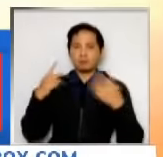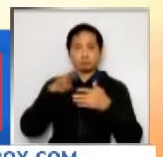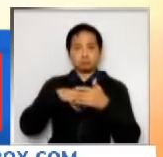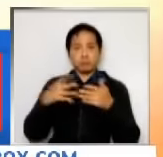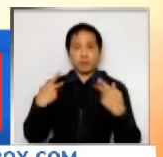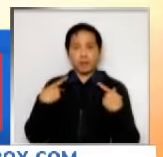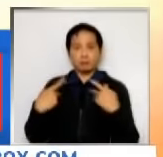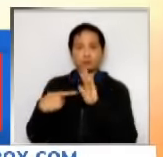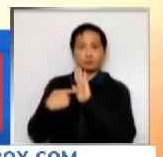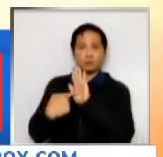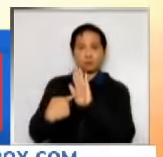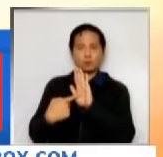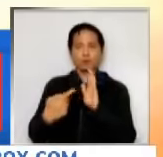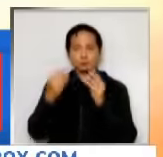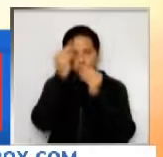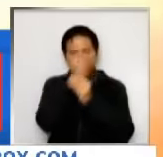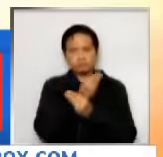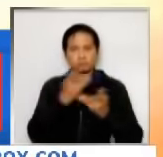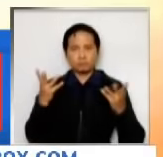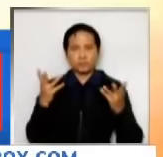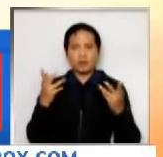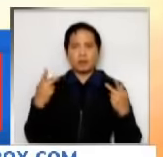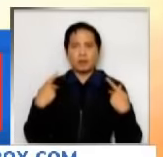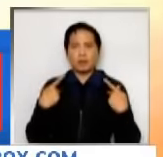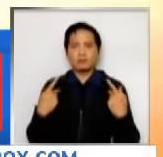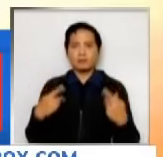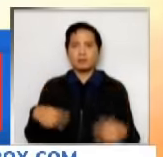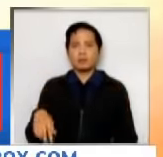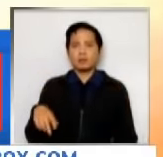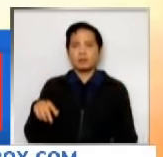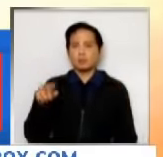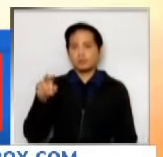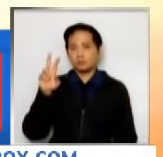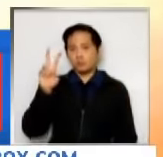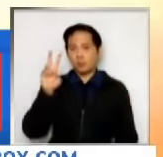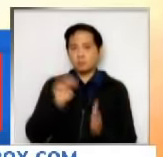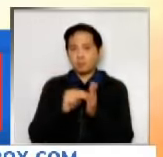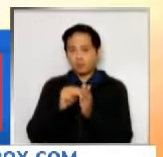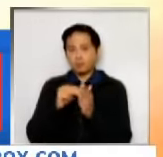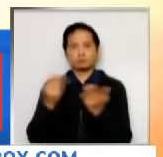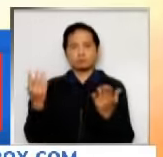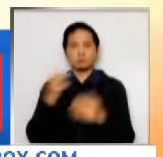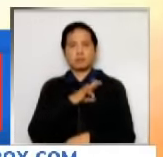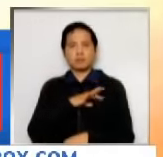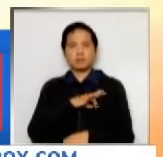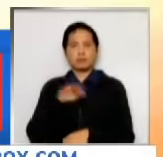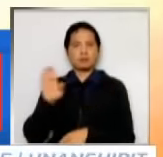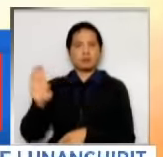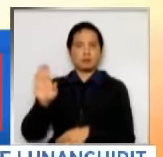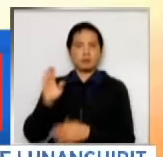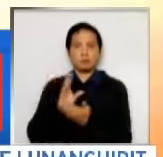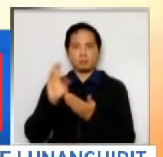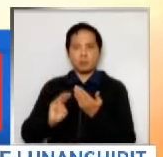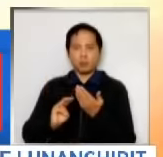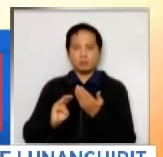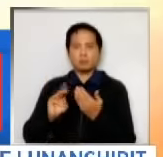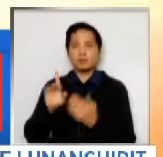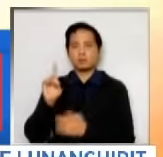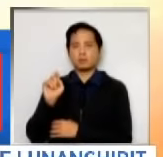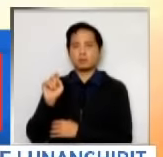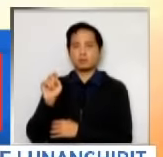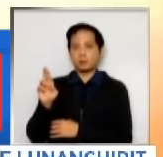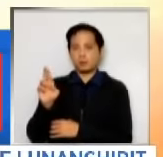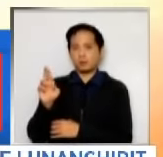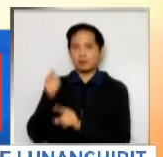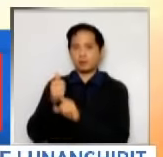ating mga kababayan na higit 2 milyon na po ang nasiservisyo nitong programa sa pangunguna po ng DOTR at sa pamumuno